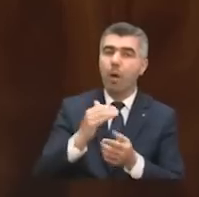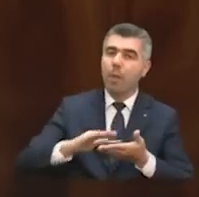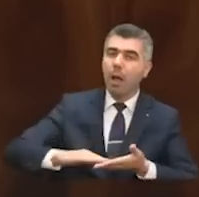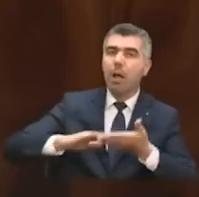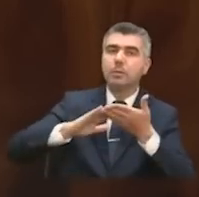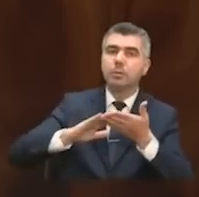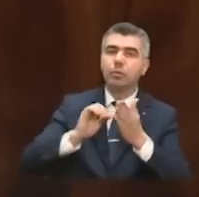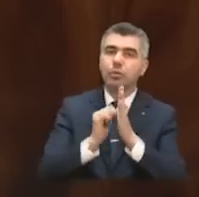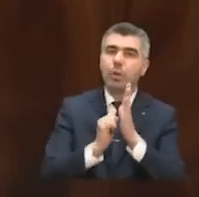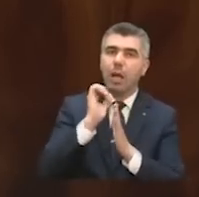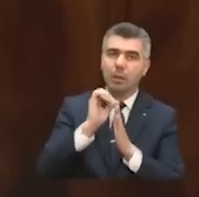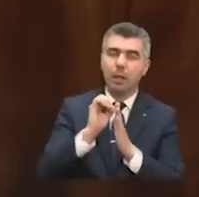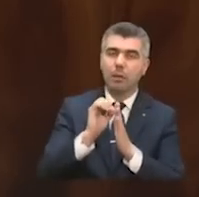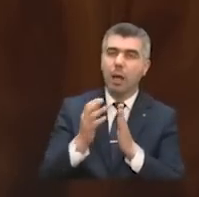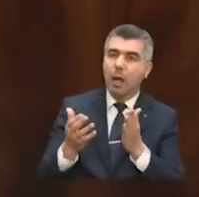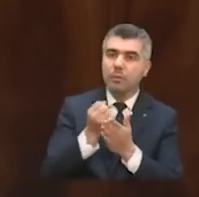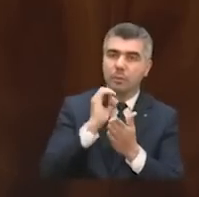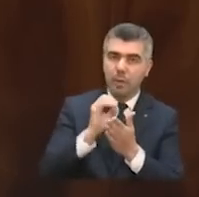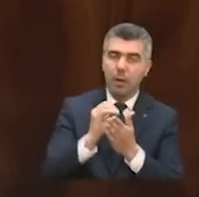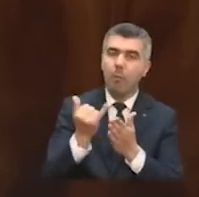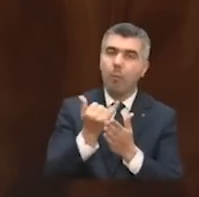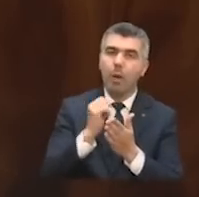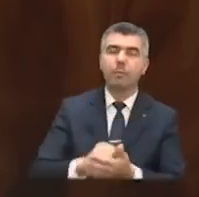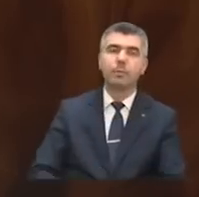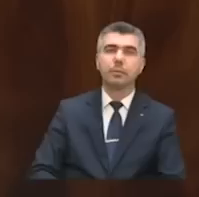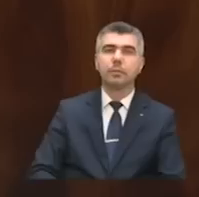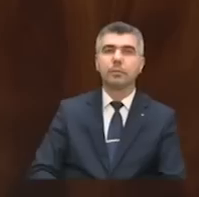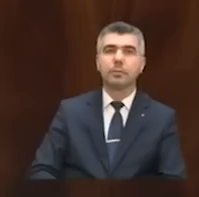ديالها. الا ما خداوهاش بين يديها ما يمكنش تنجح.